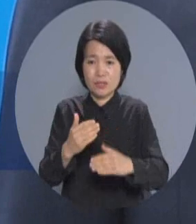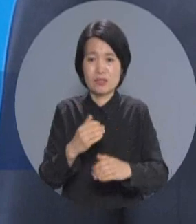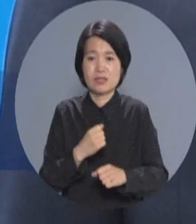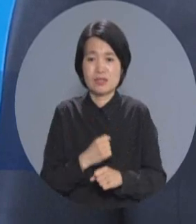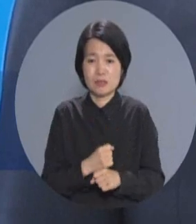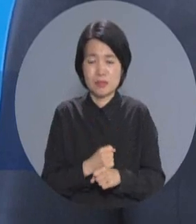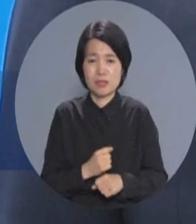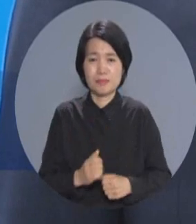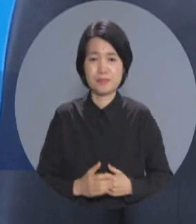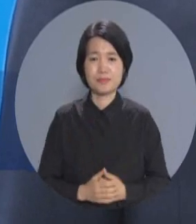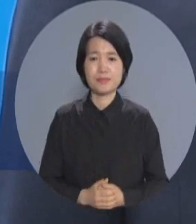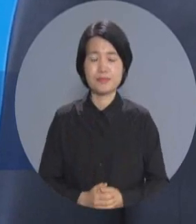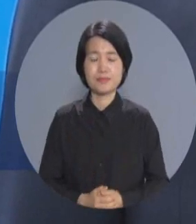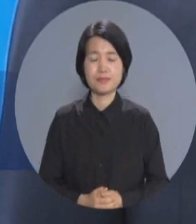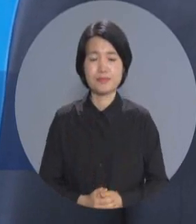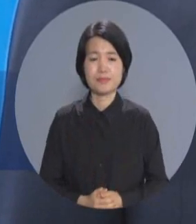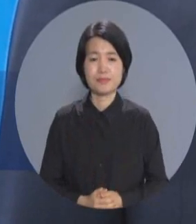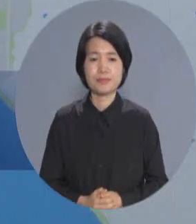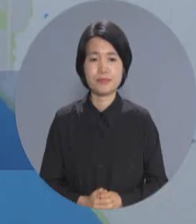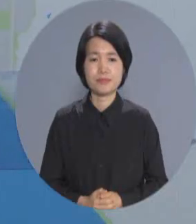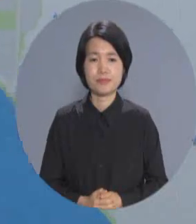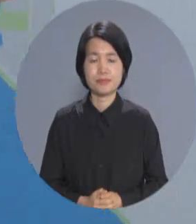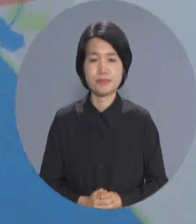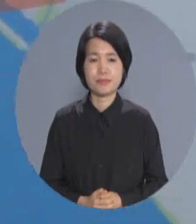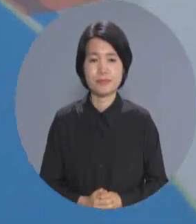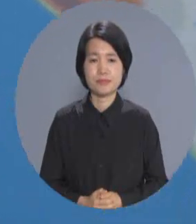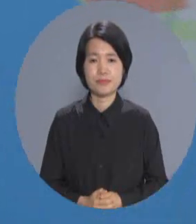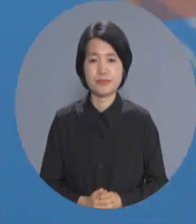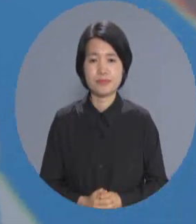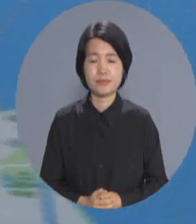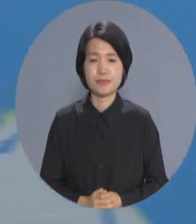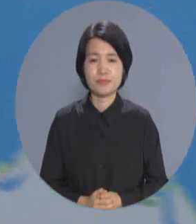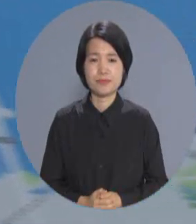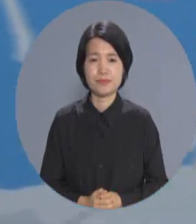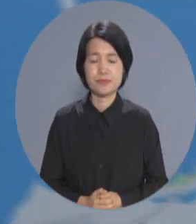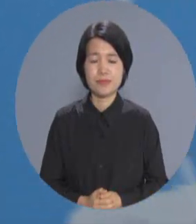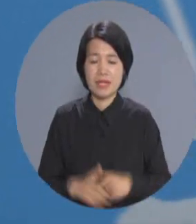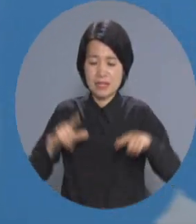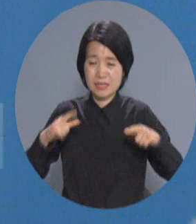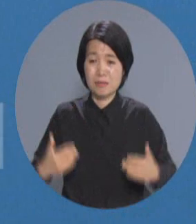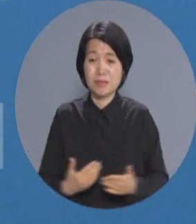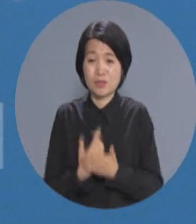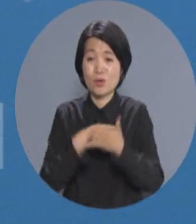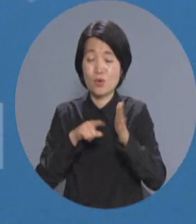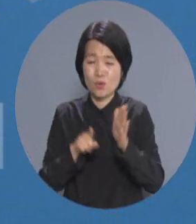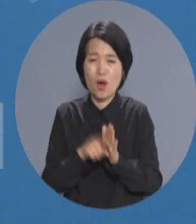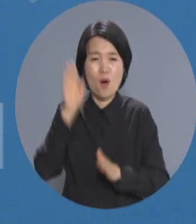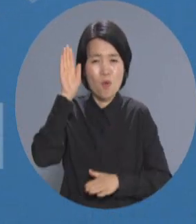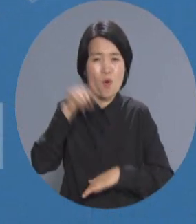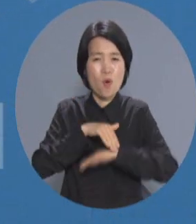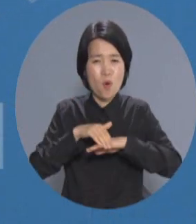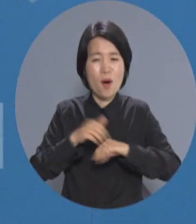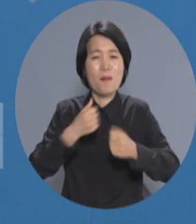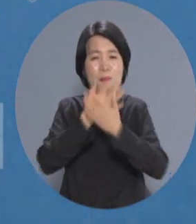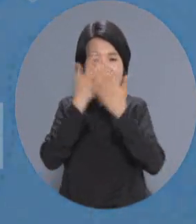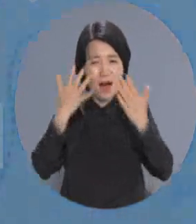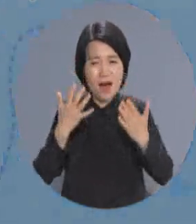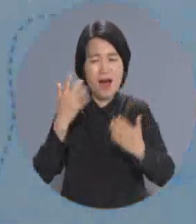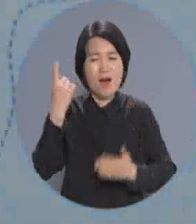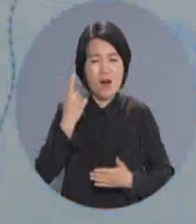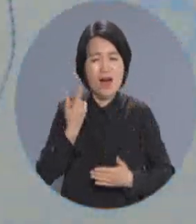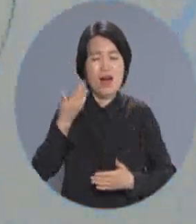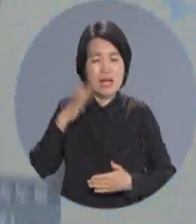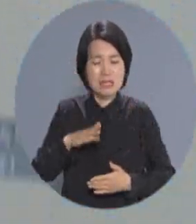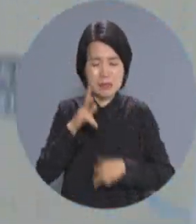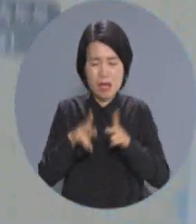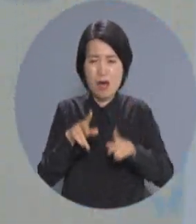셈 도입을 추진해 나가겠습니다 분명 지역발전을 위한 장밋빛 청사진이기는 하지만 막대한